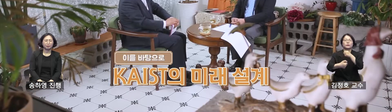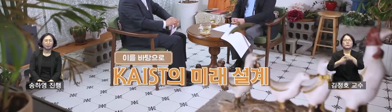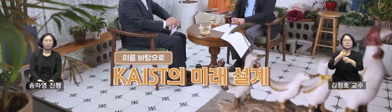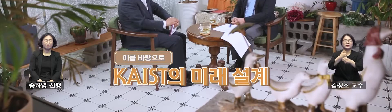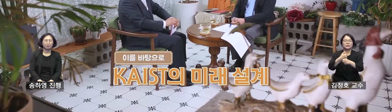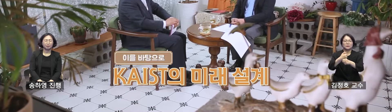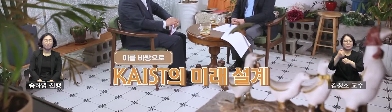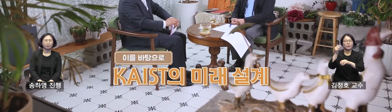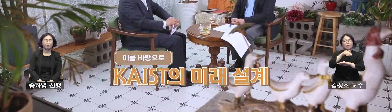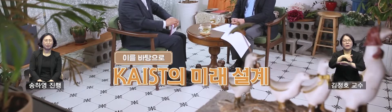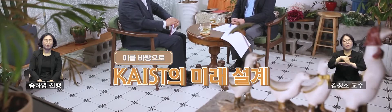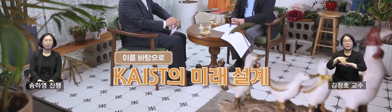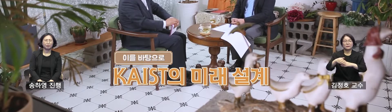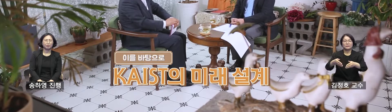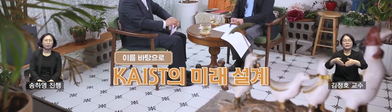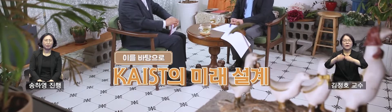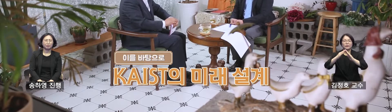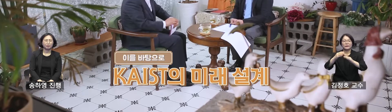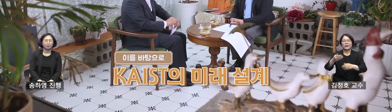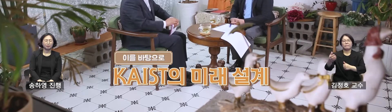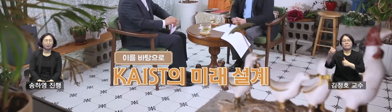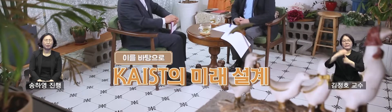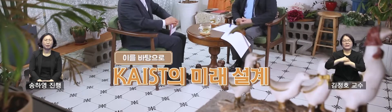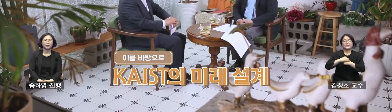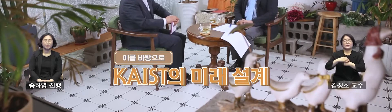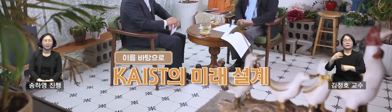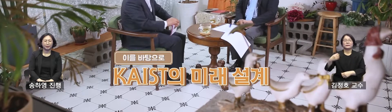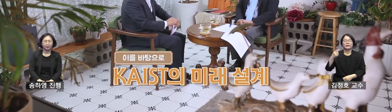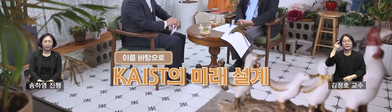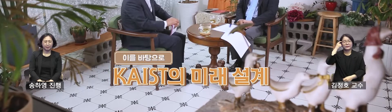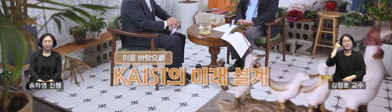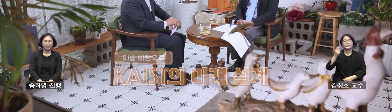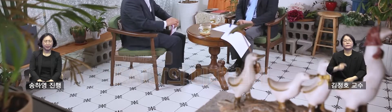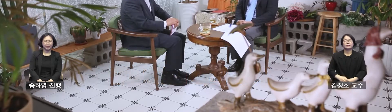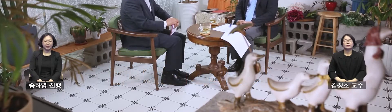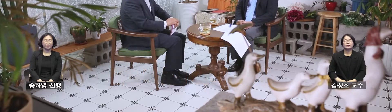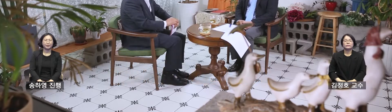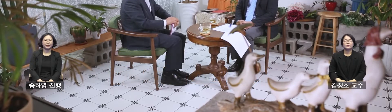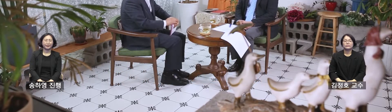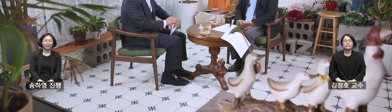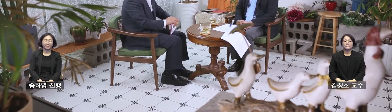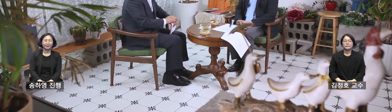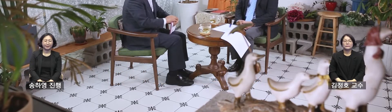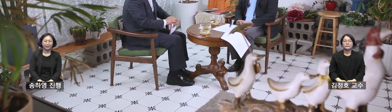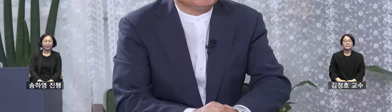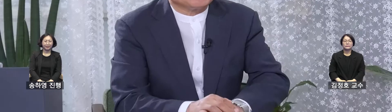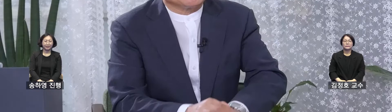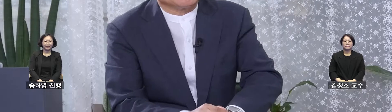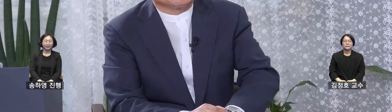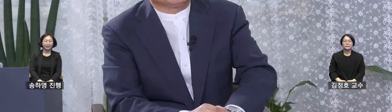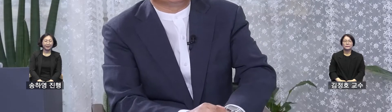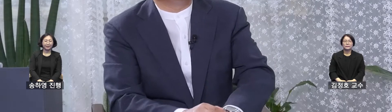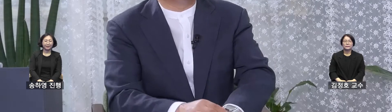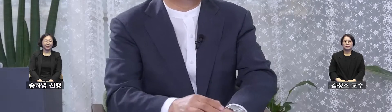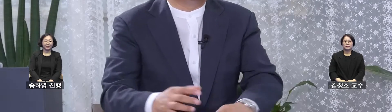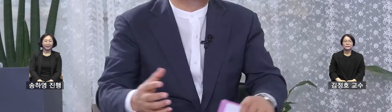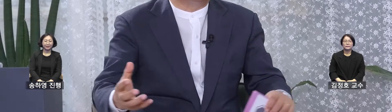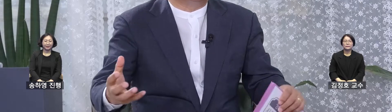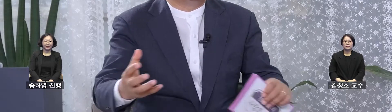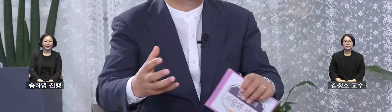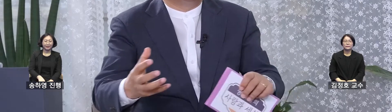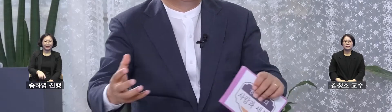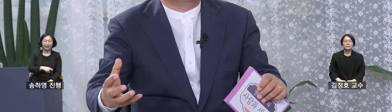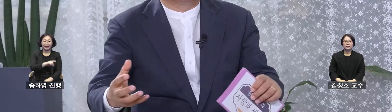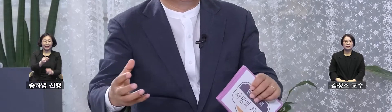하는 게 제가 맡은 임무라고 생각을 합니다. 그래요. 근데 마침 그런